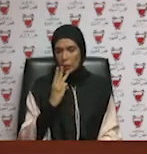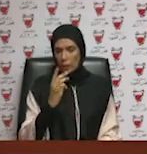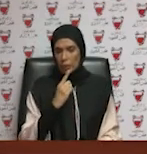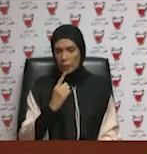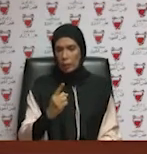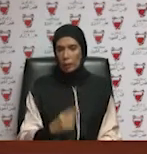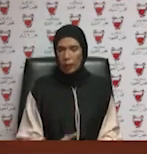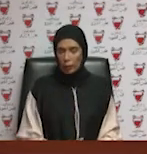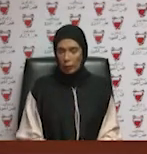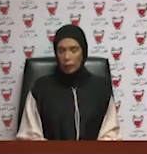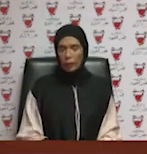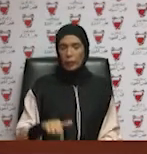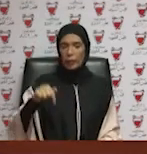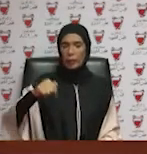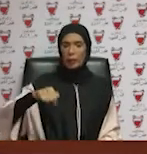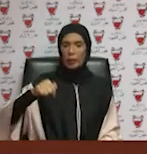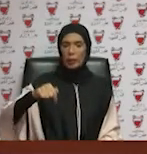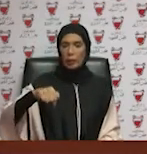3 سنوات. الآن